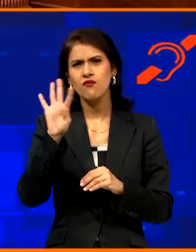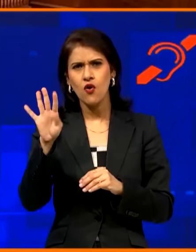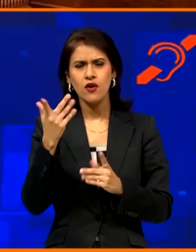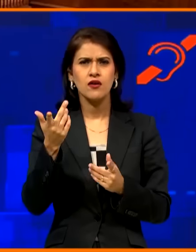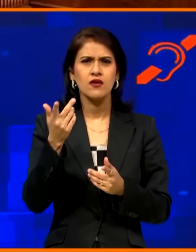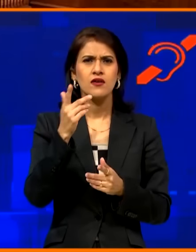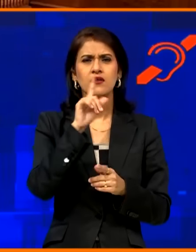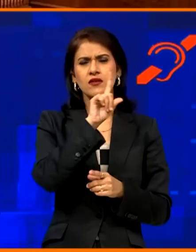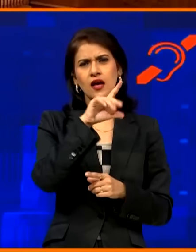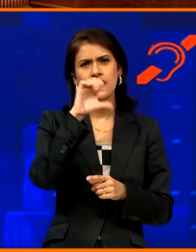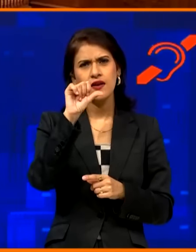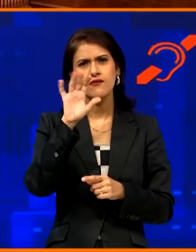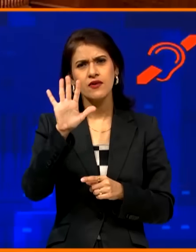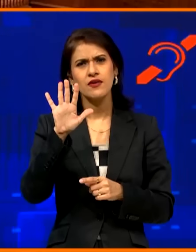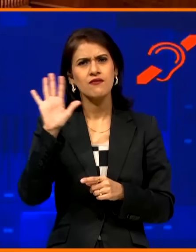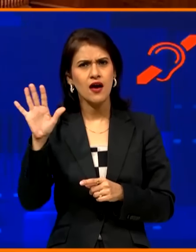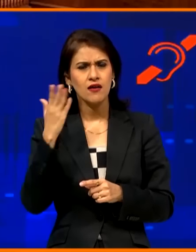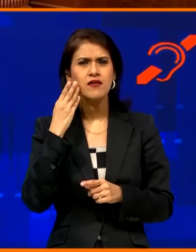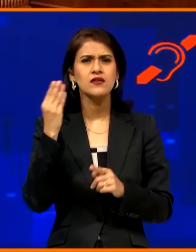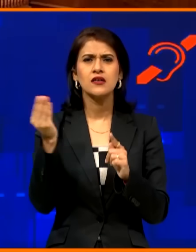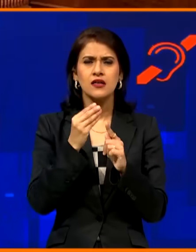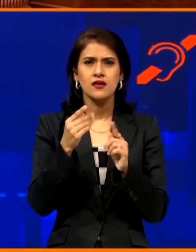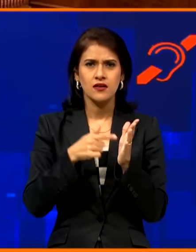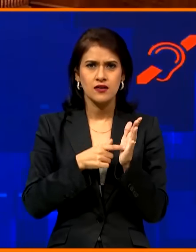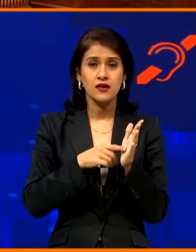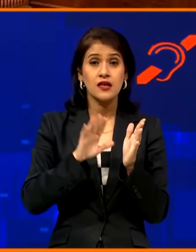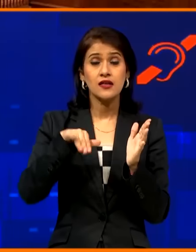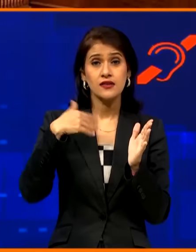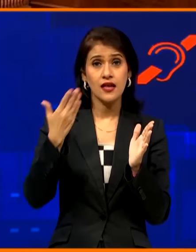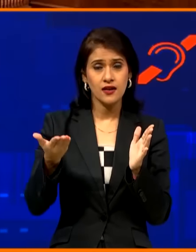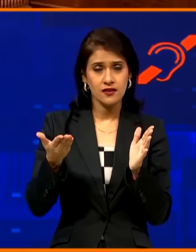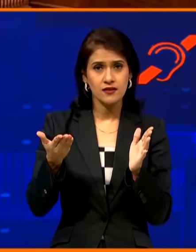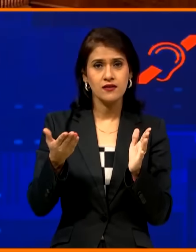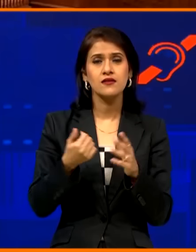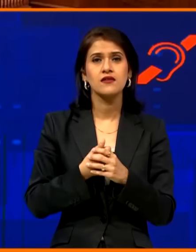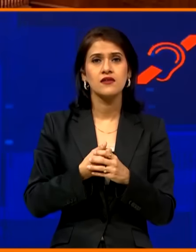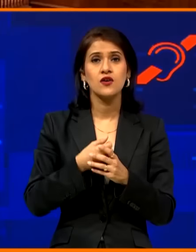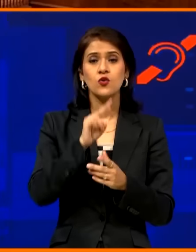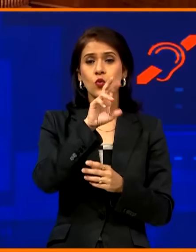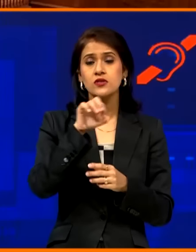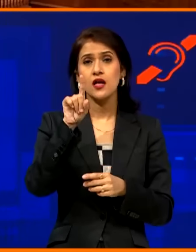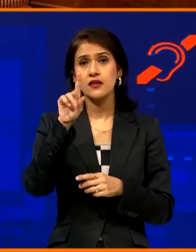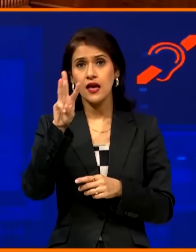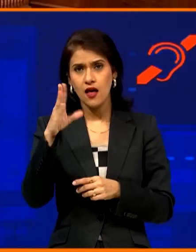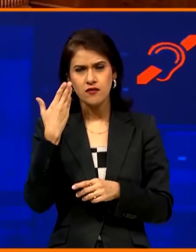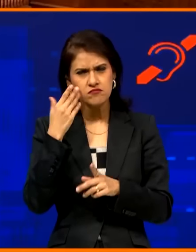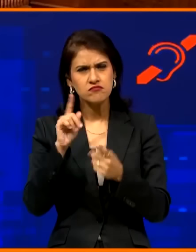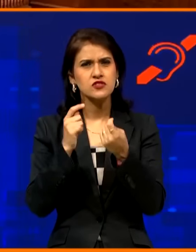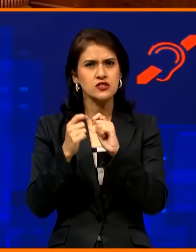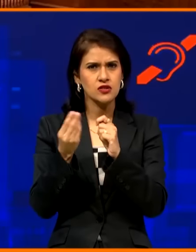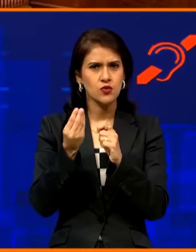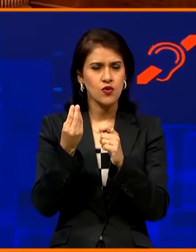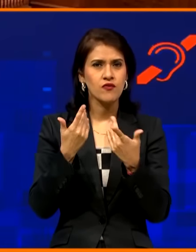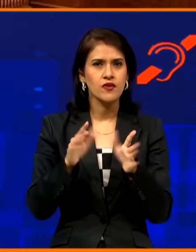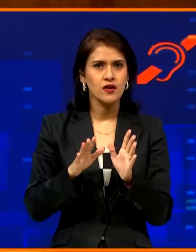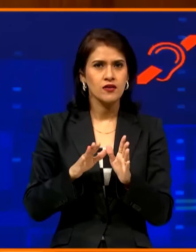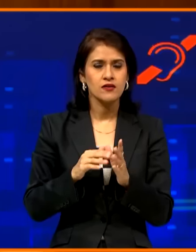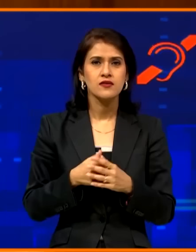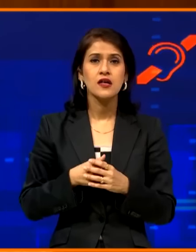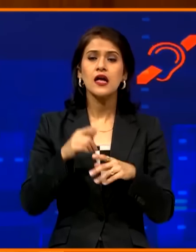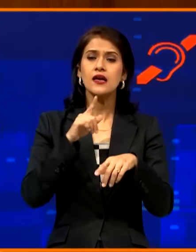बनाया गया नए सिरे से और फिर 95 में हुआ फिर 2013 में भी उसमें कुछ हुआ है यह